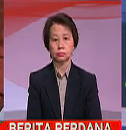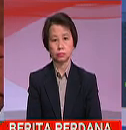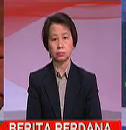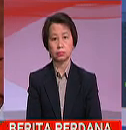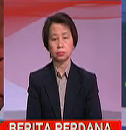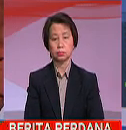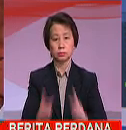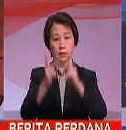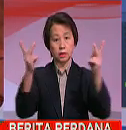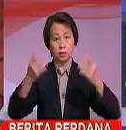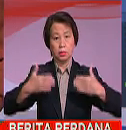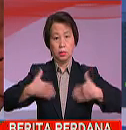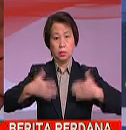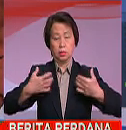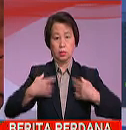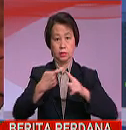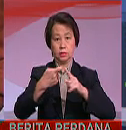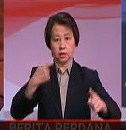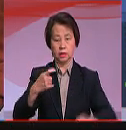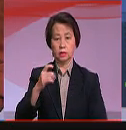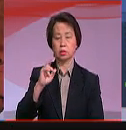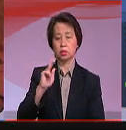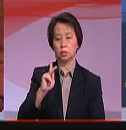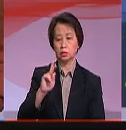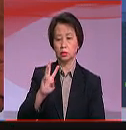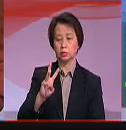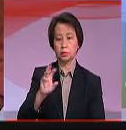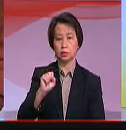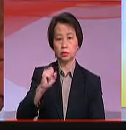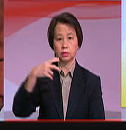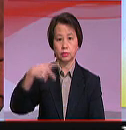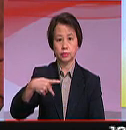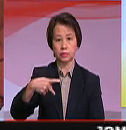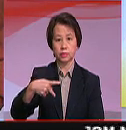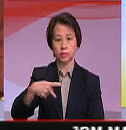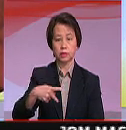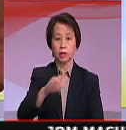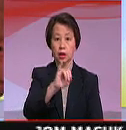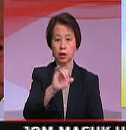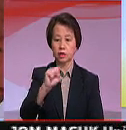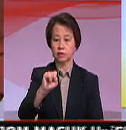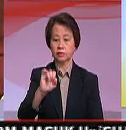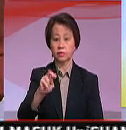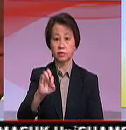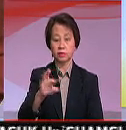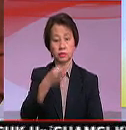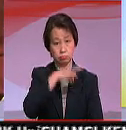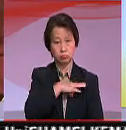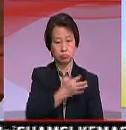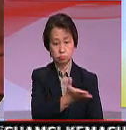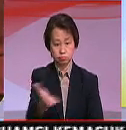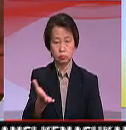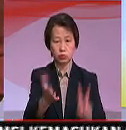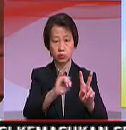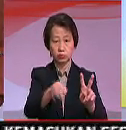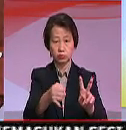Hai ini kabar gembira daripada kumpulan uang simpanan pekerja keyb squishy channel yang bakal memberi manfaat kepada 2